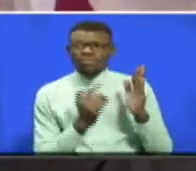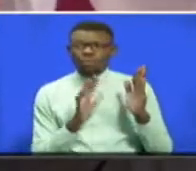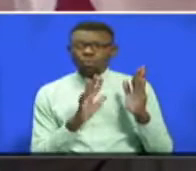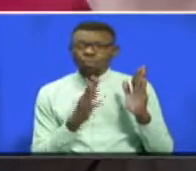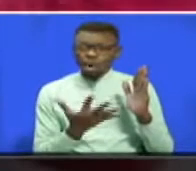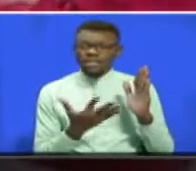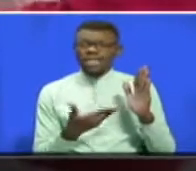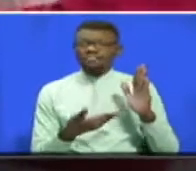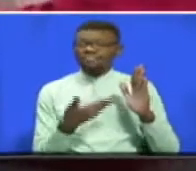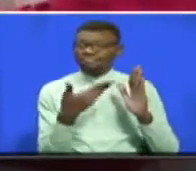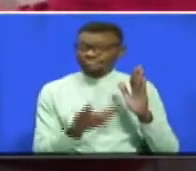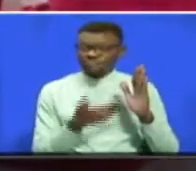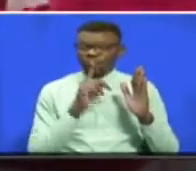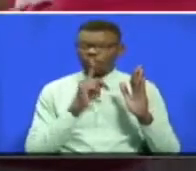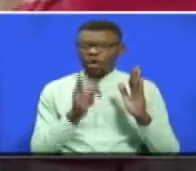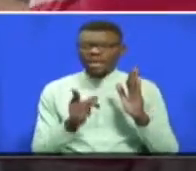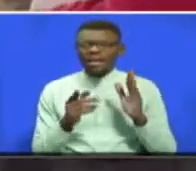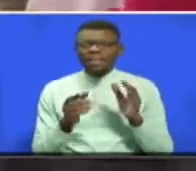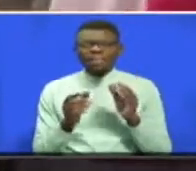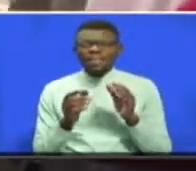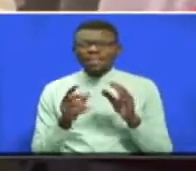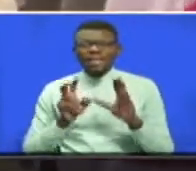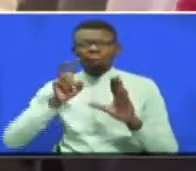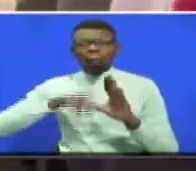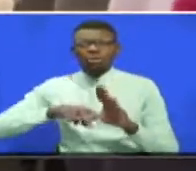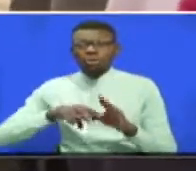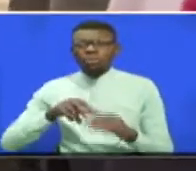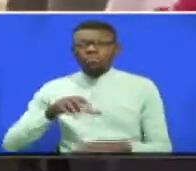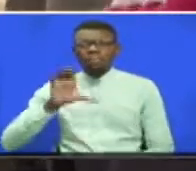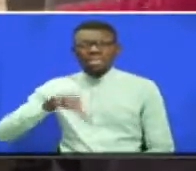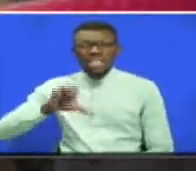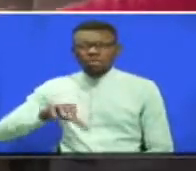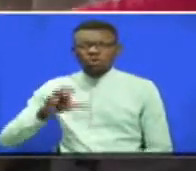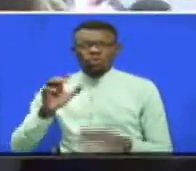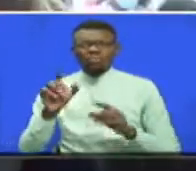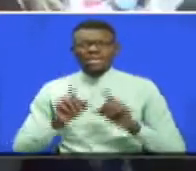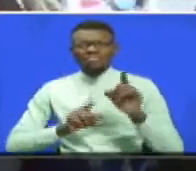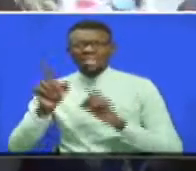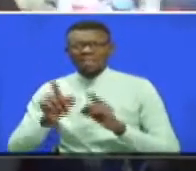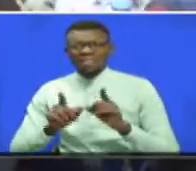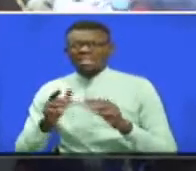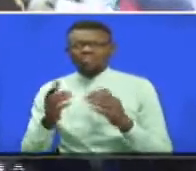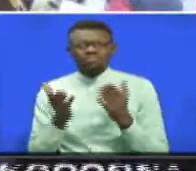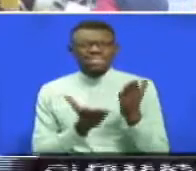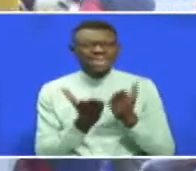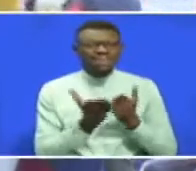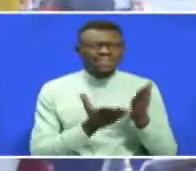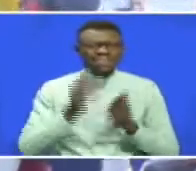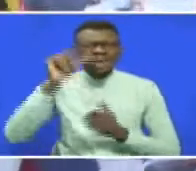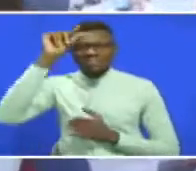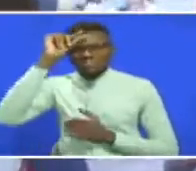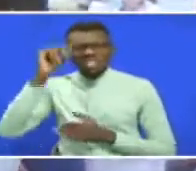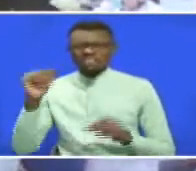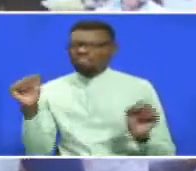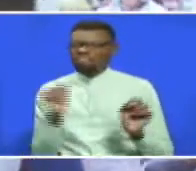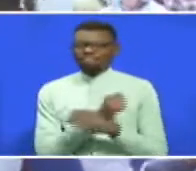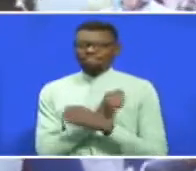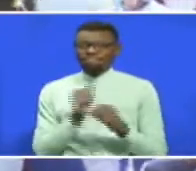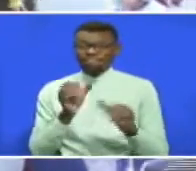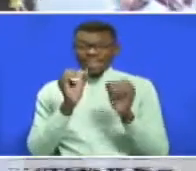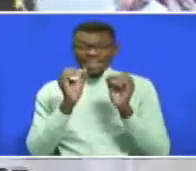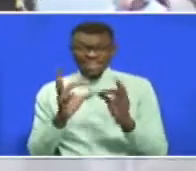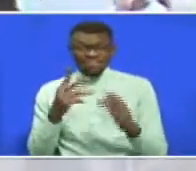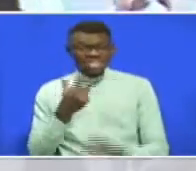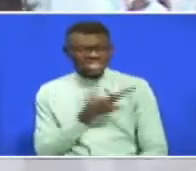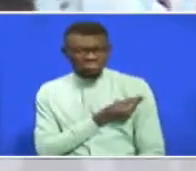kuabiri gari la umma ama kupatiwa services za umma ama za government kama hujapata ile